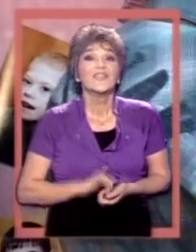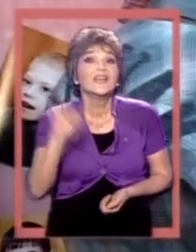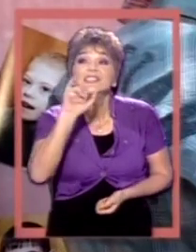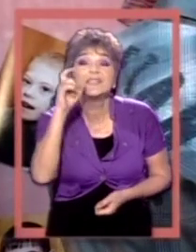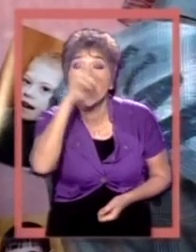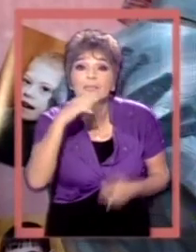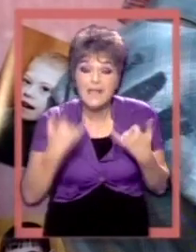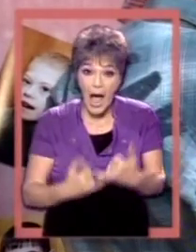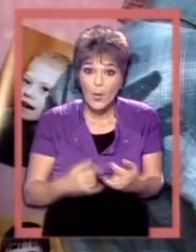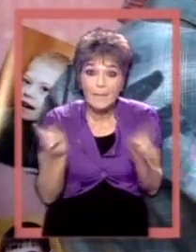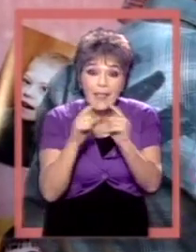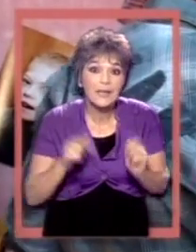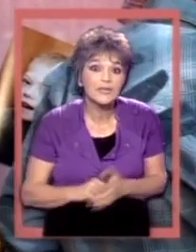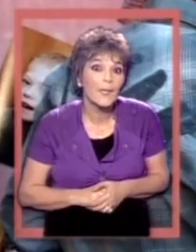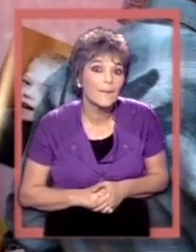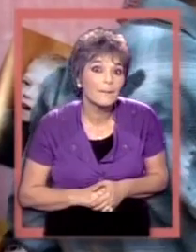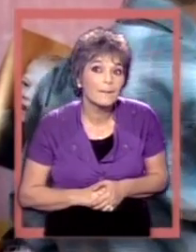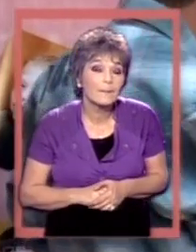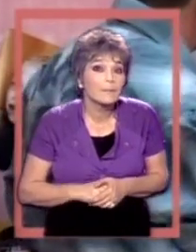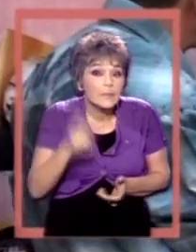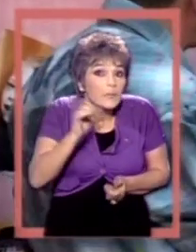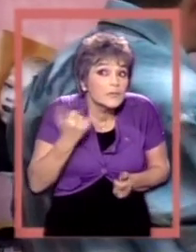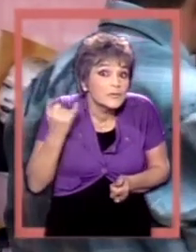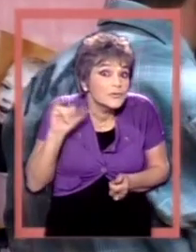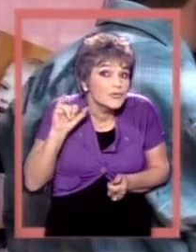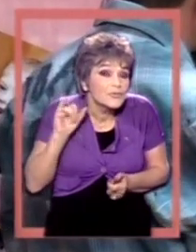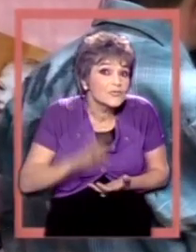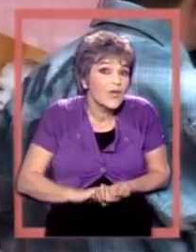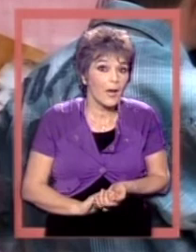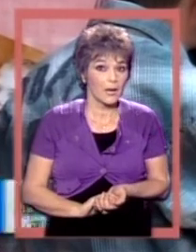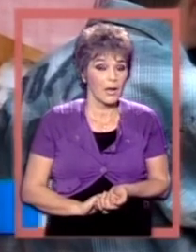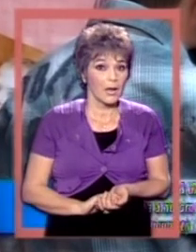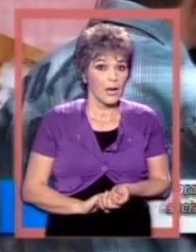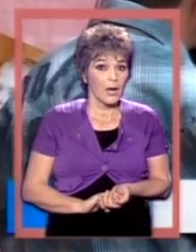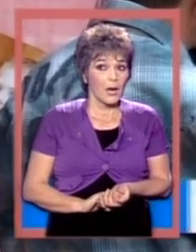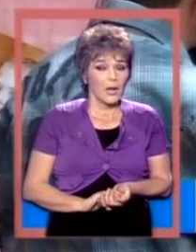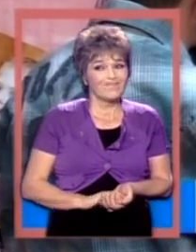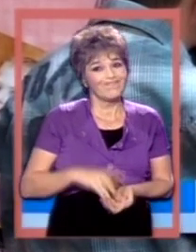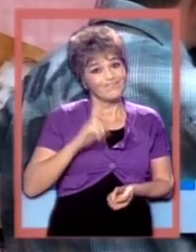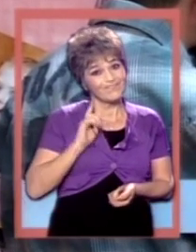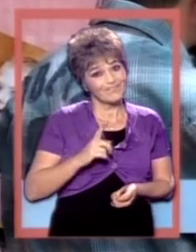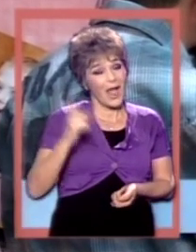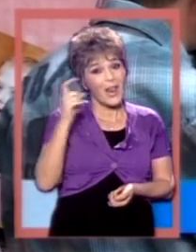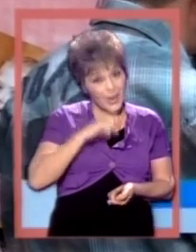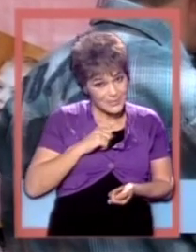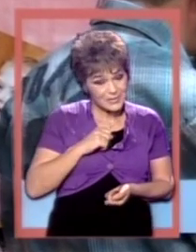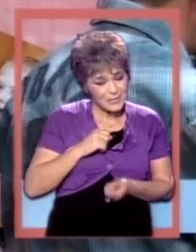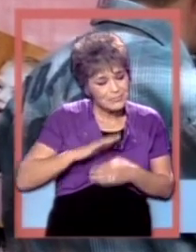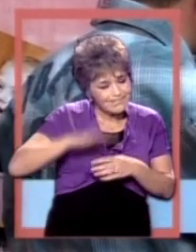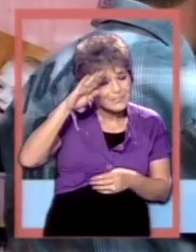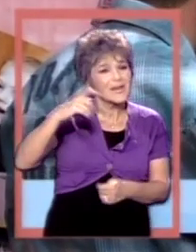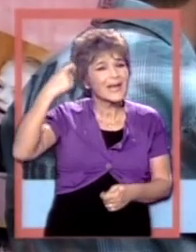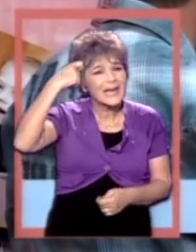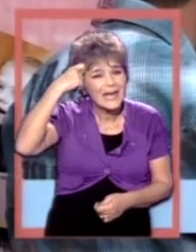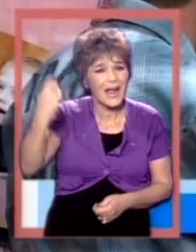Cine a lipsit astăzi la petrecere? Cine a lipsit? Mai multă încredere din partea oamenilor, să zicem,